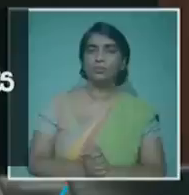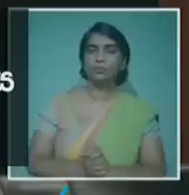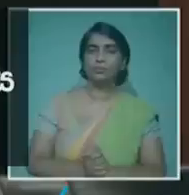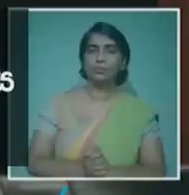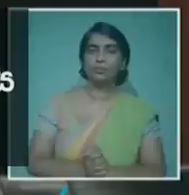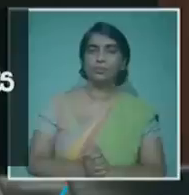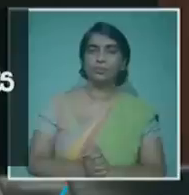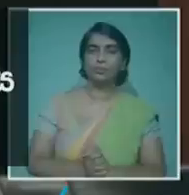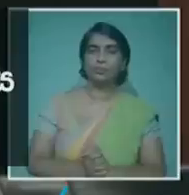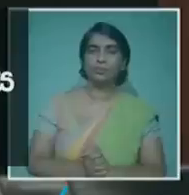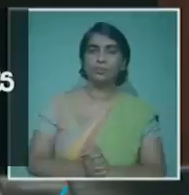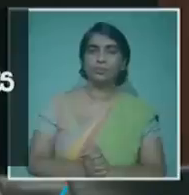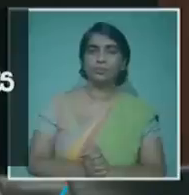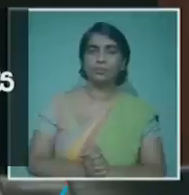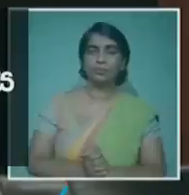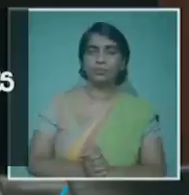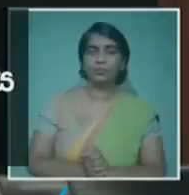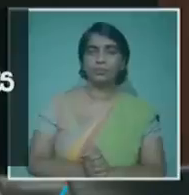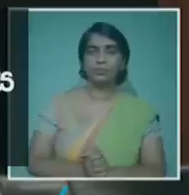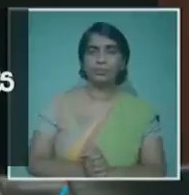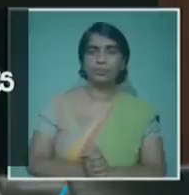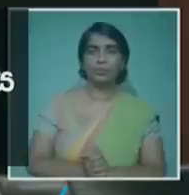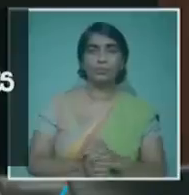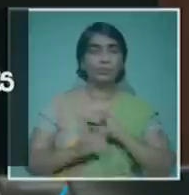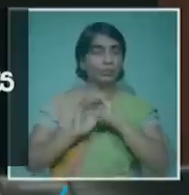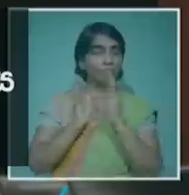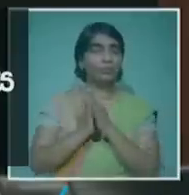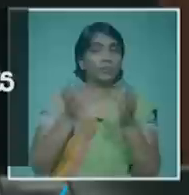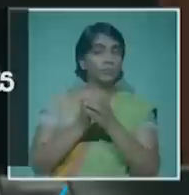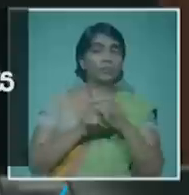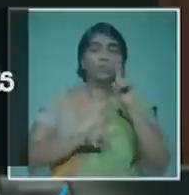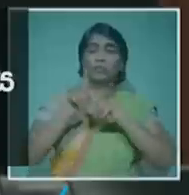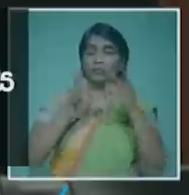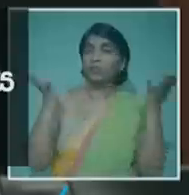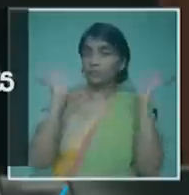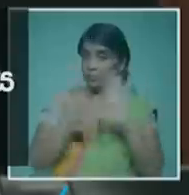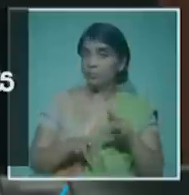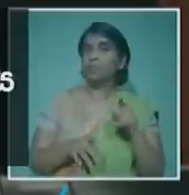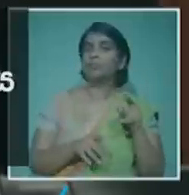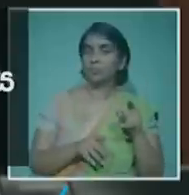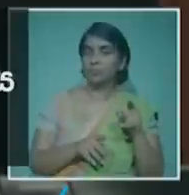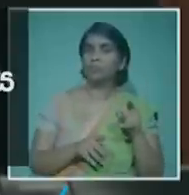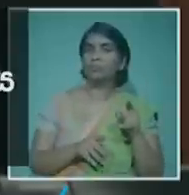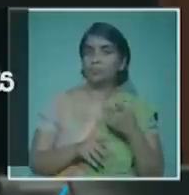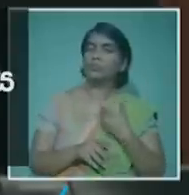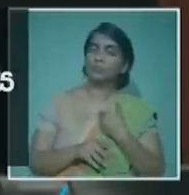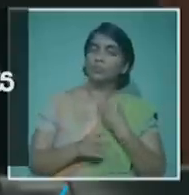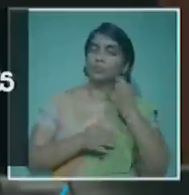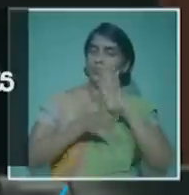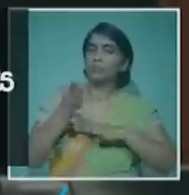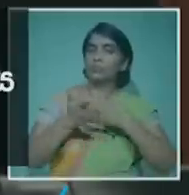If you will call for the meeting of all parties, yes, okay. as soon as we conclude the budget sessions,